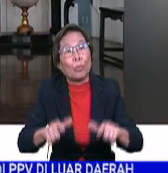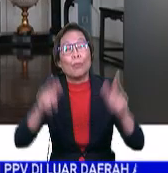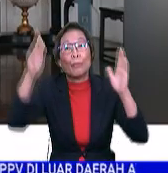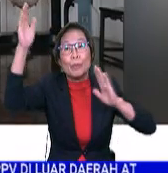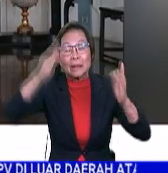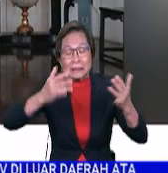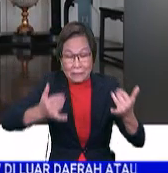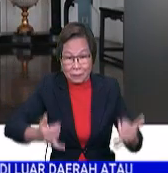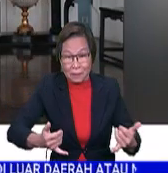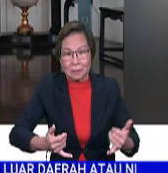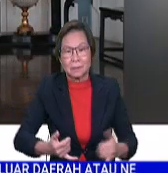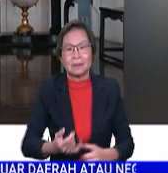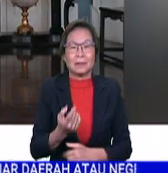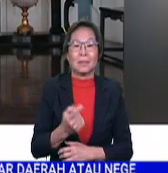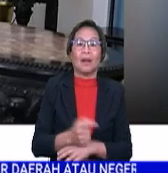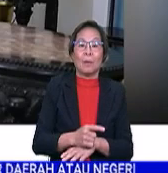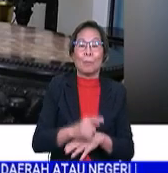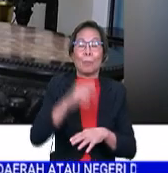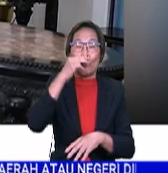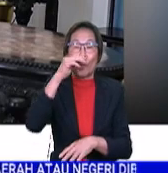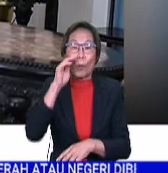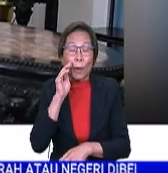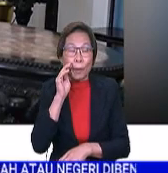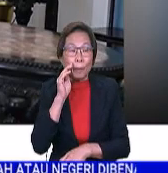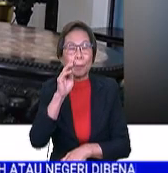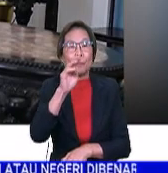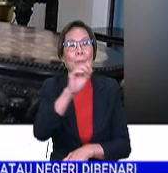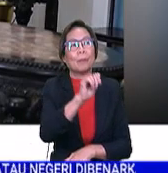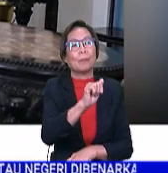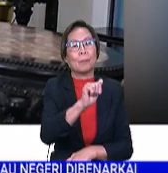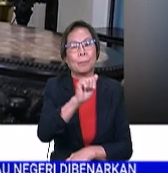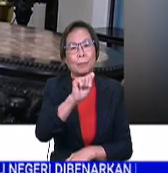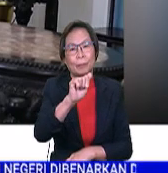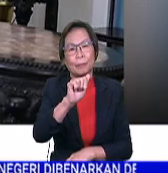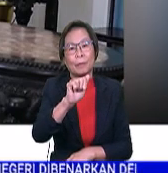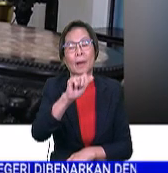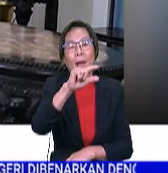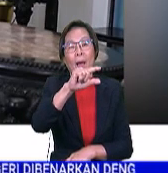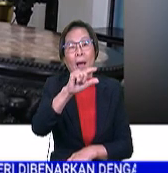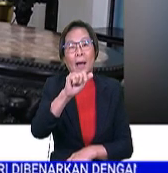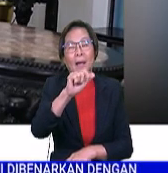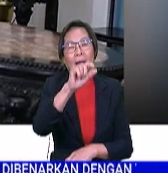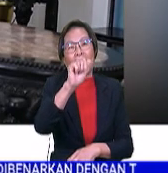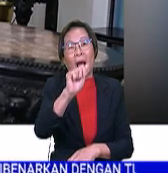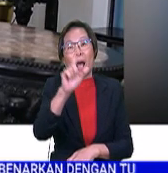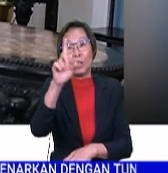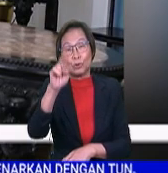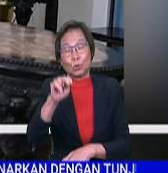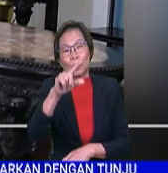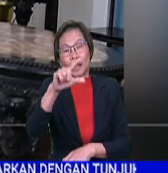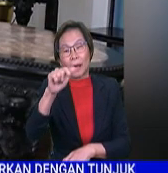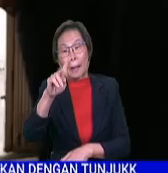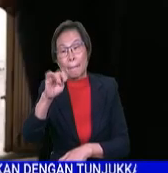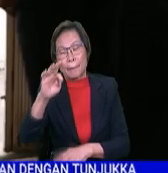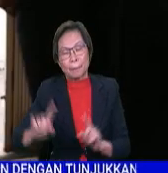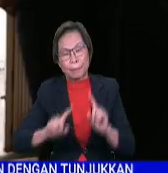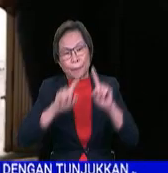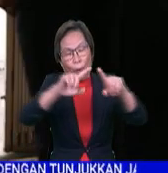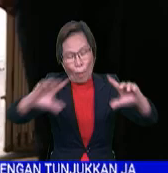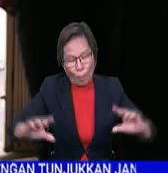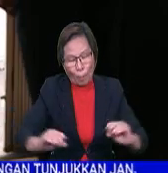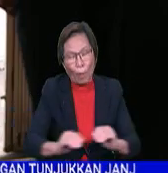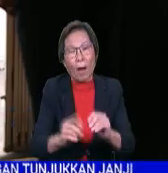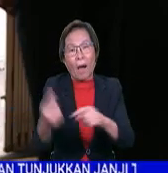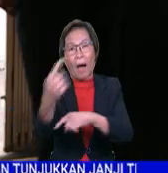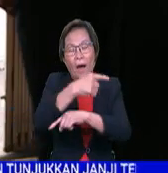ini. Terdahulu, Tan Sri Muhyiddin yang juga ahli Dewan Undangan Negeri Gambir menghadiri persidangan hari pertama